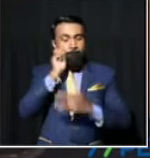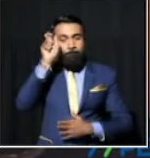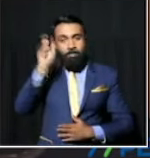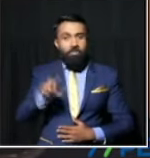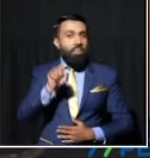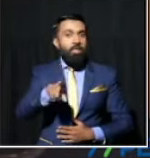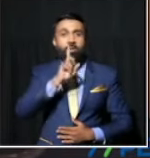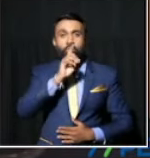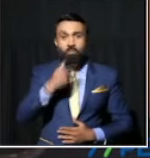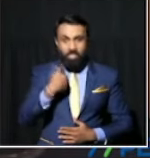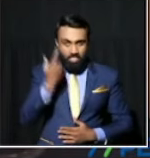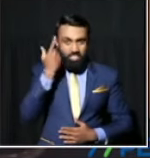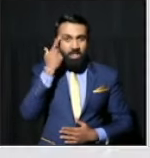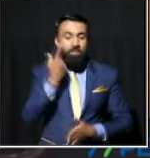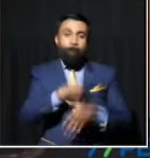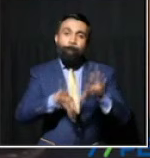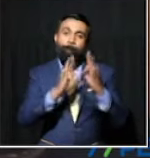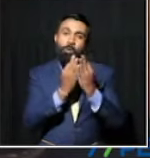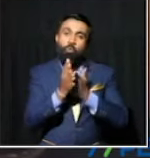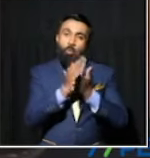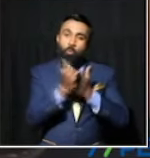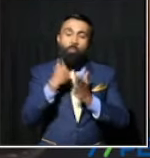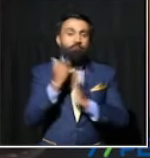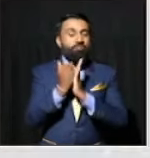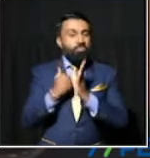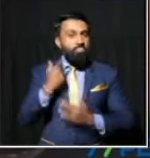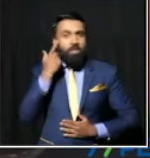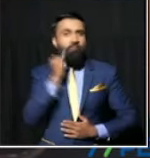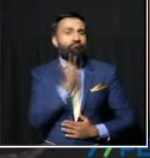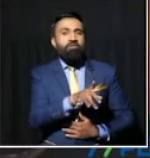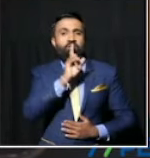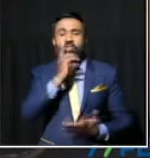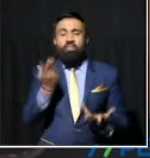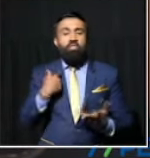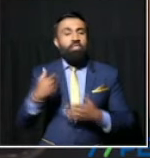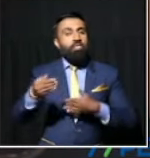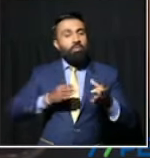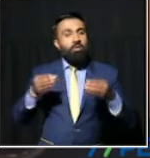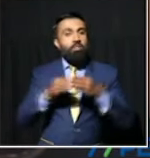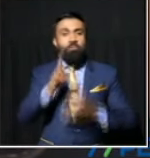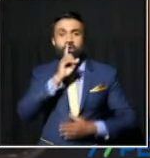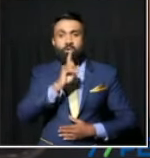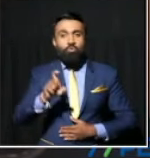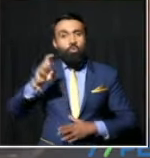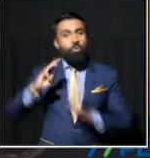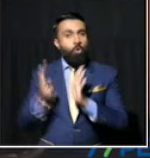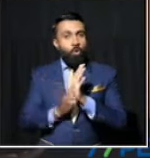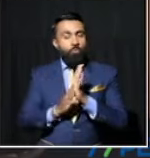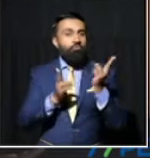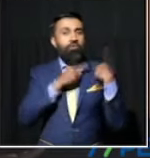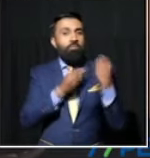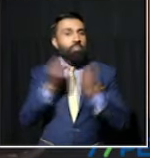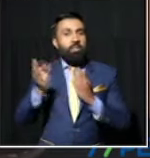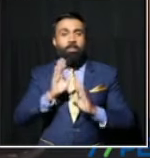කිව්වේ මන් දන්නවා එතුමලගේ පවුල් පසුබිම් ඔක්කොම. කාටවත් මං අපහාස කරන්නේ නැහැ. කැබිනට් මණ්ඩලයේ ආණ්ඩුවෙන් කියනවා අතුරු පාලක කමිටු පත් කරන්න එපා. පත්